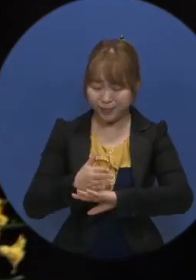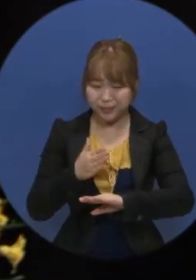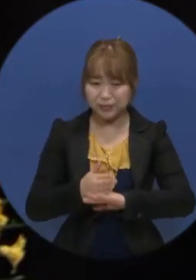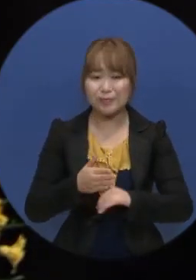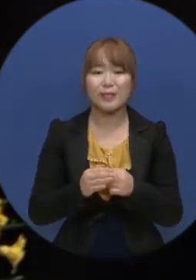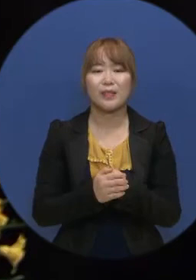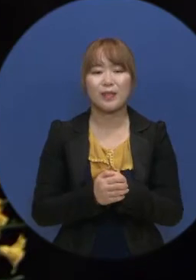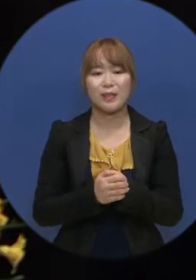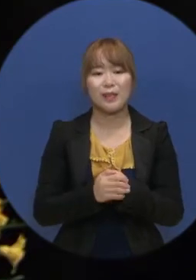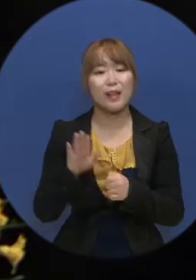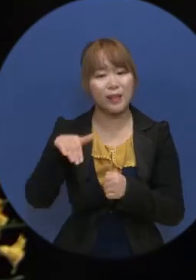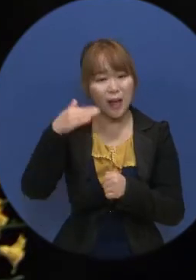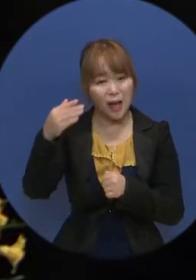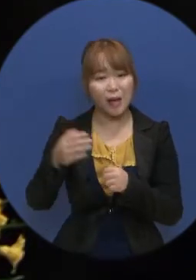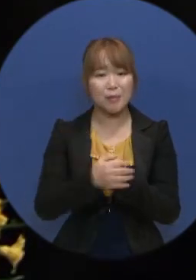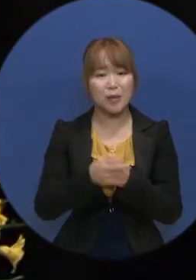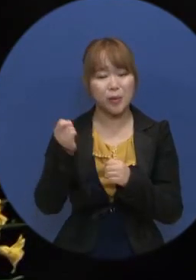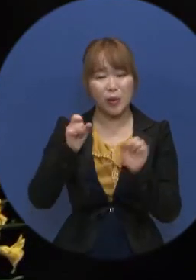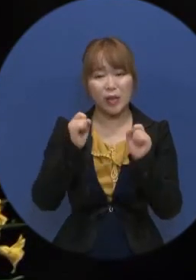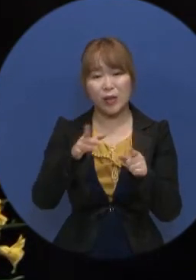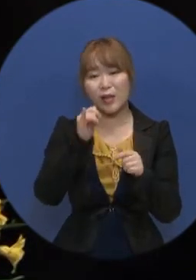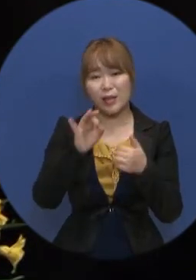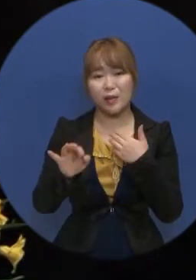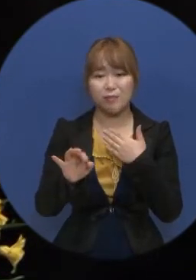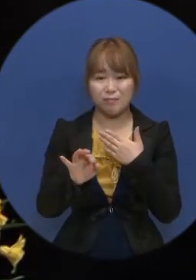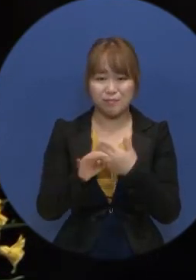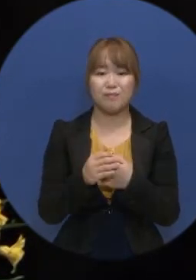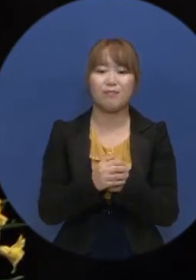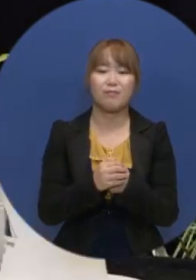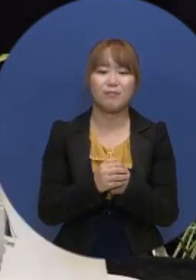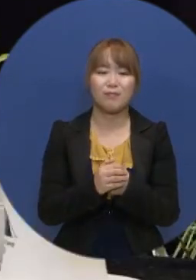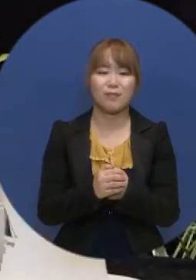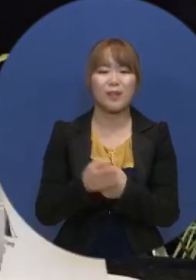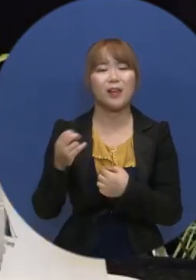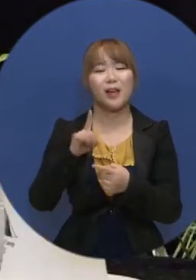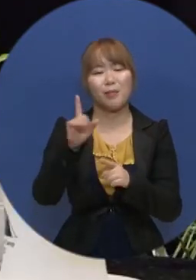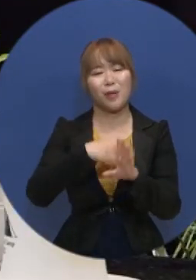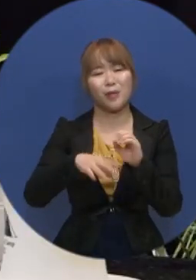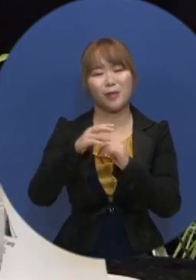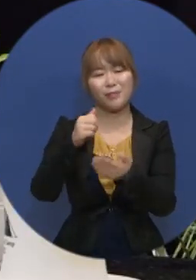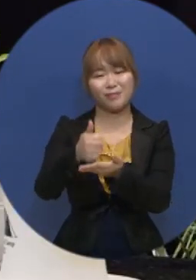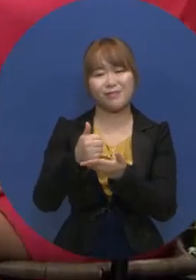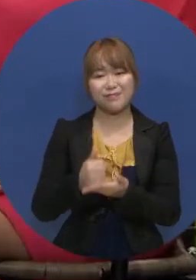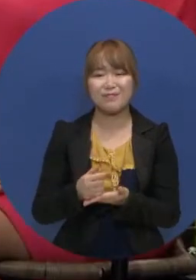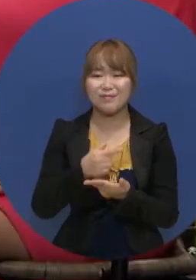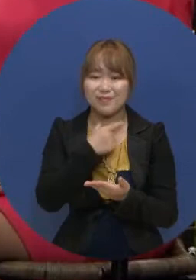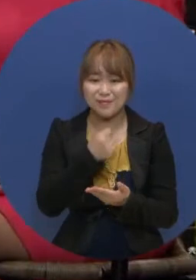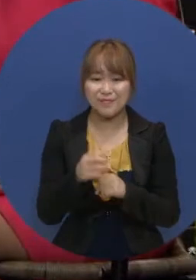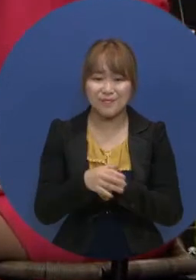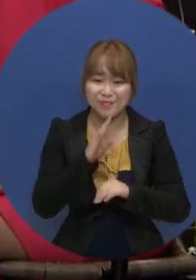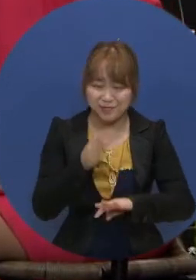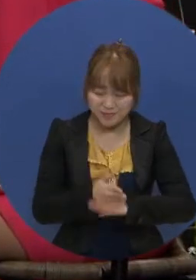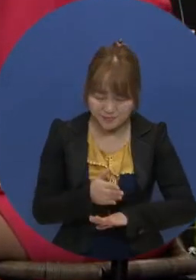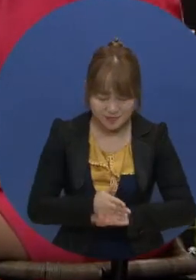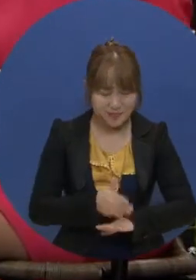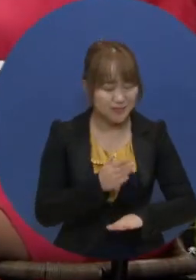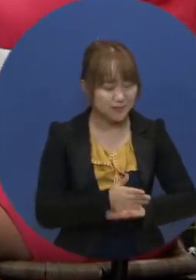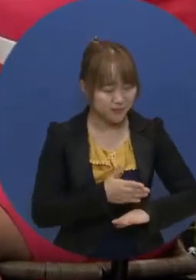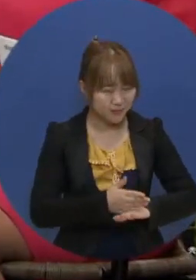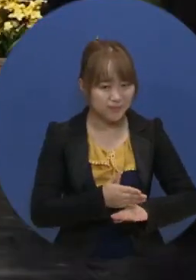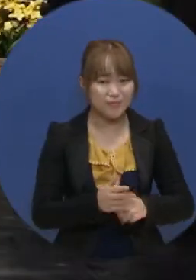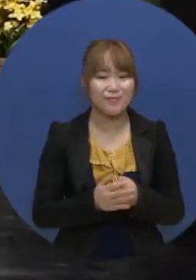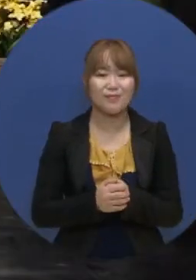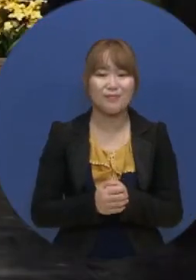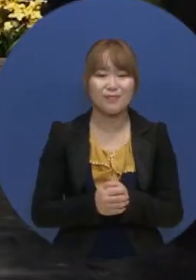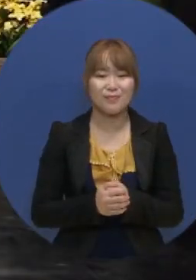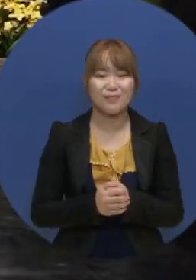감사하고요. 네, 다음 시간에 또 기회가 있다면 다시 한번 출연해 주셨으면 좋겠습니다. 감사합니다. 감사합니다. 네,